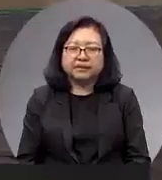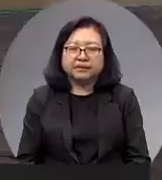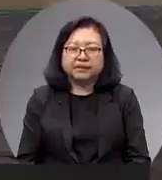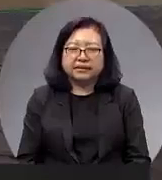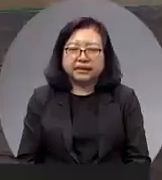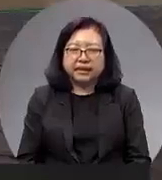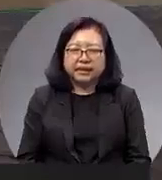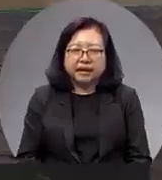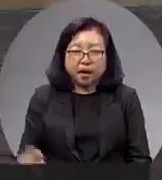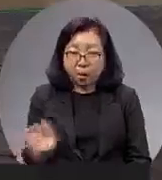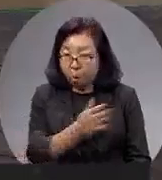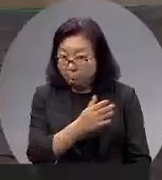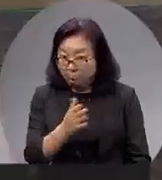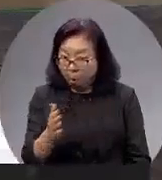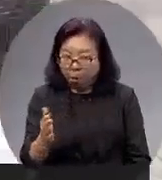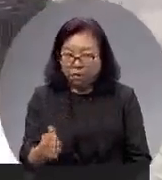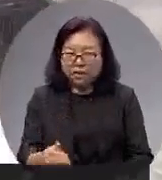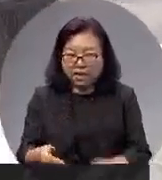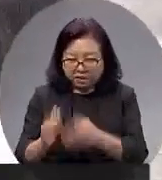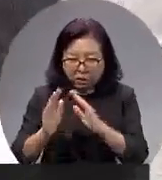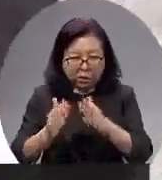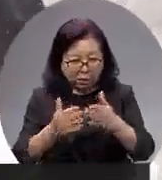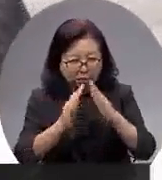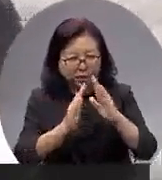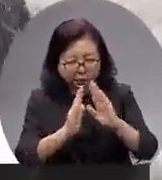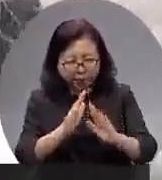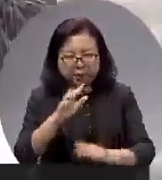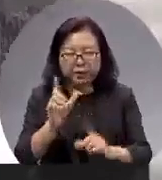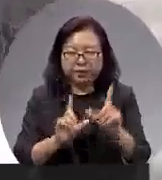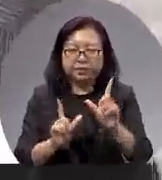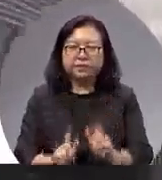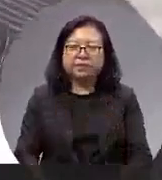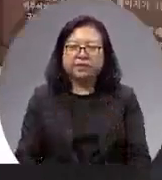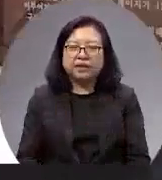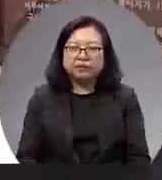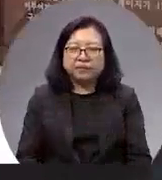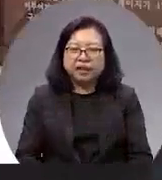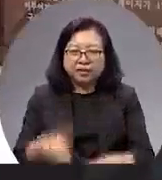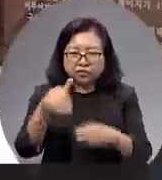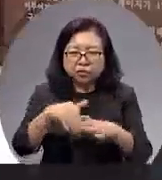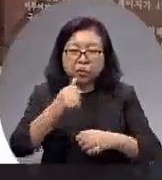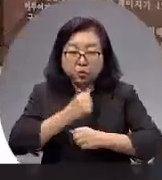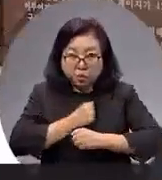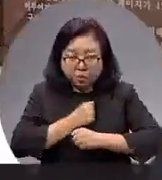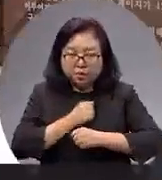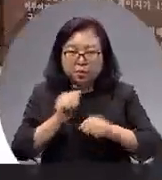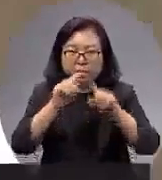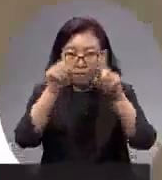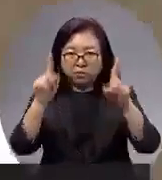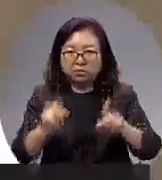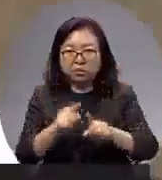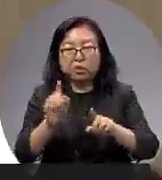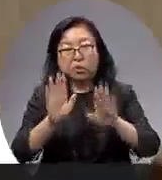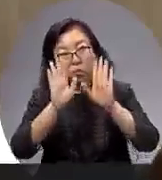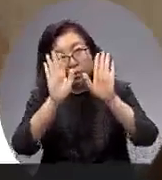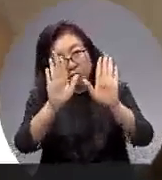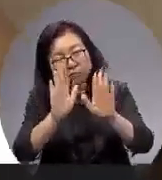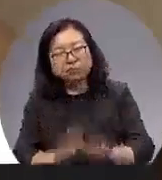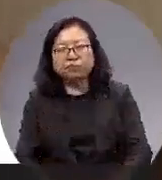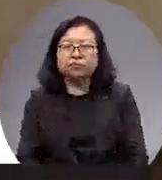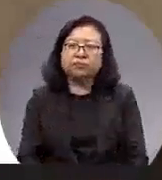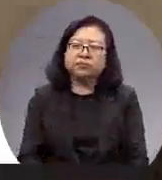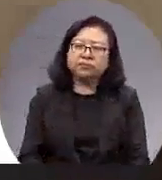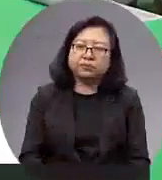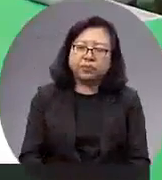평 비어있던 투표장에 기표소 가 하나 둘 설치됩니다 투표 주의사항이 적힌 포스터도 눈에 잘 띄는 곳에 붙여놓고